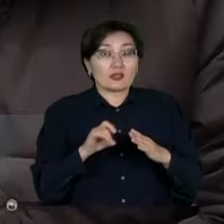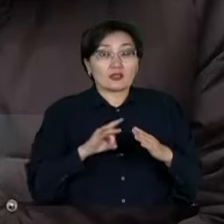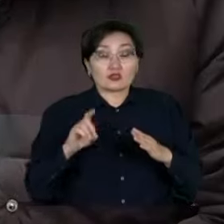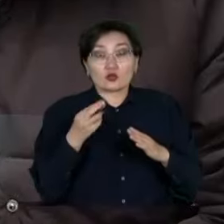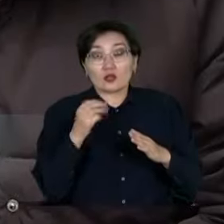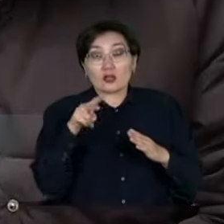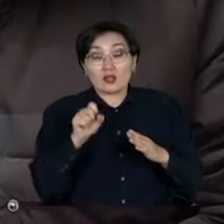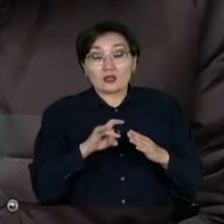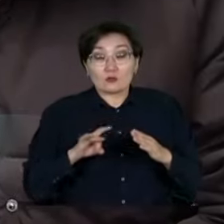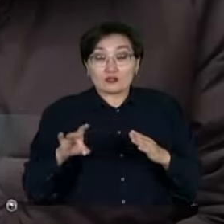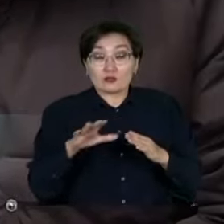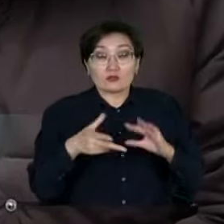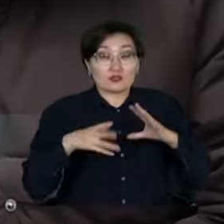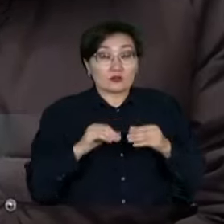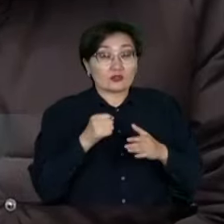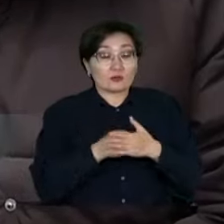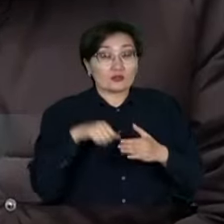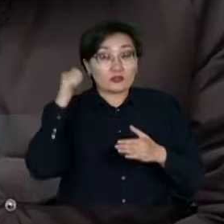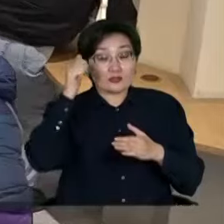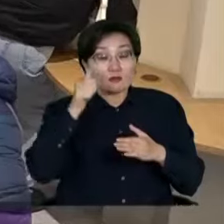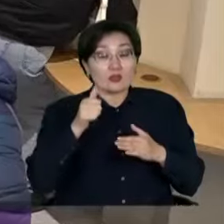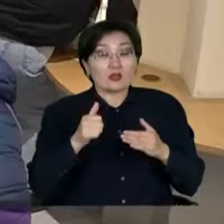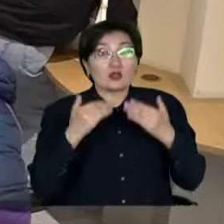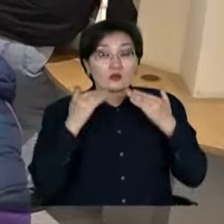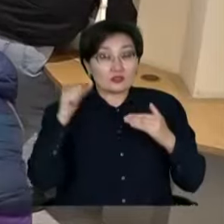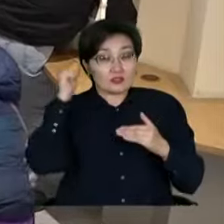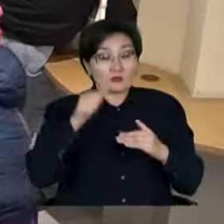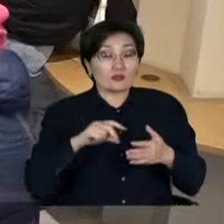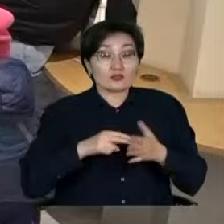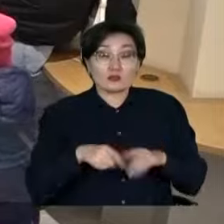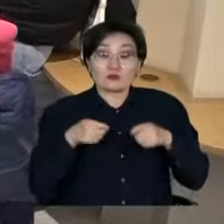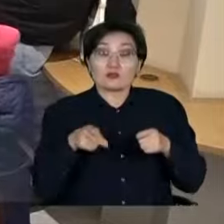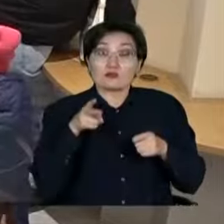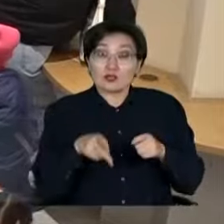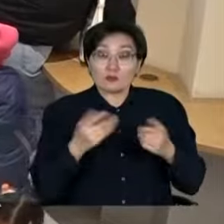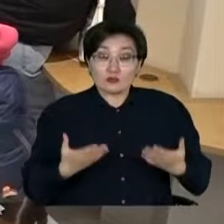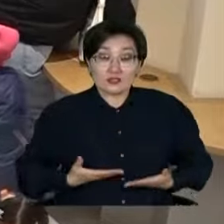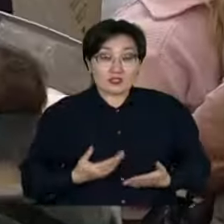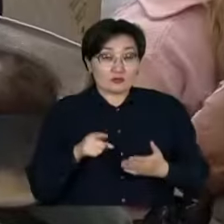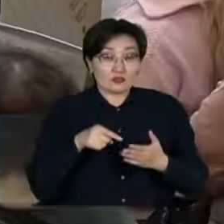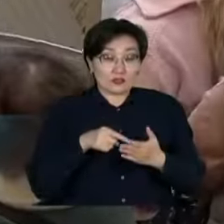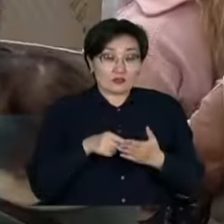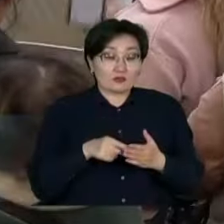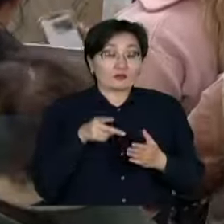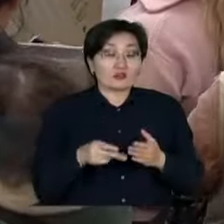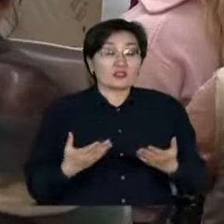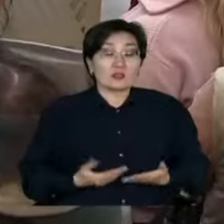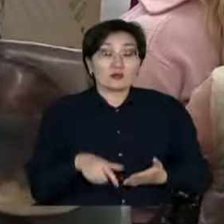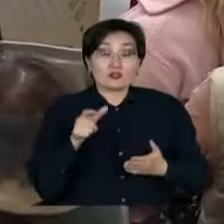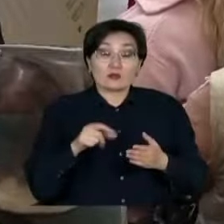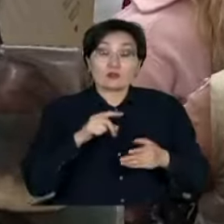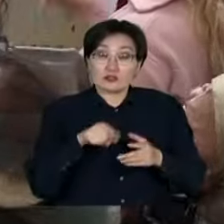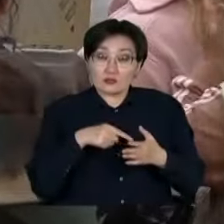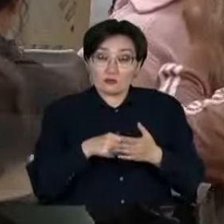района. Отмечу, что всего до конца года планируется выдать ключи от квартир 2000 жителей мегаполиса. Более половины из них